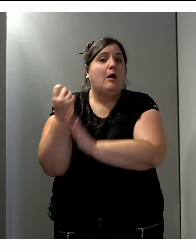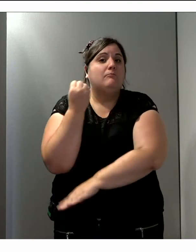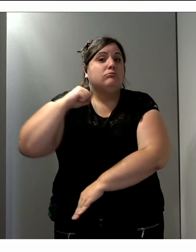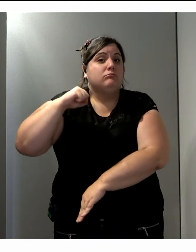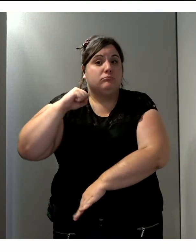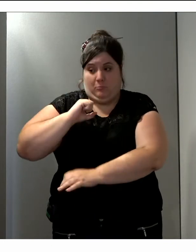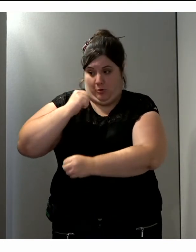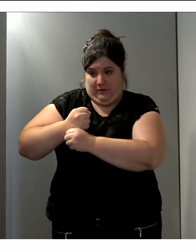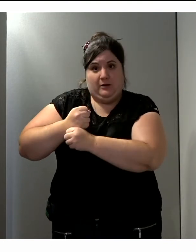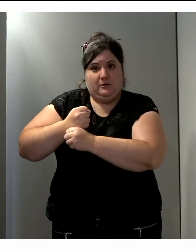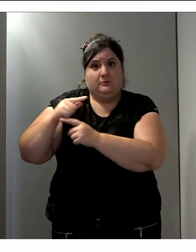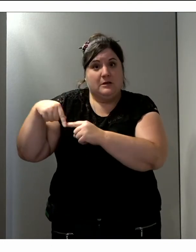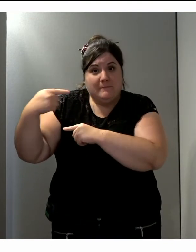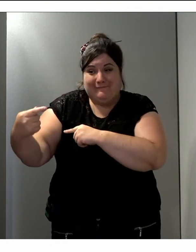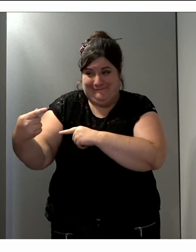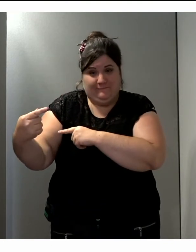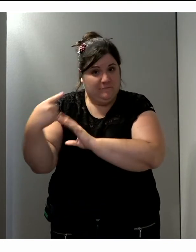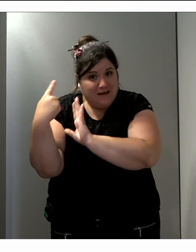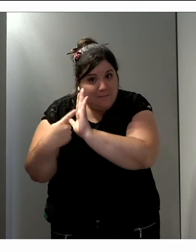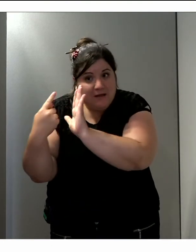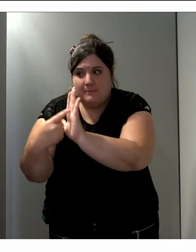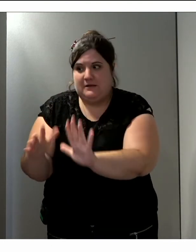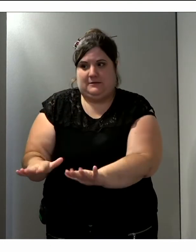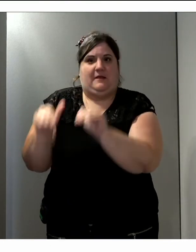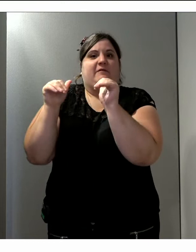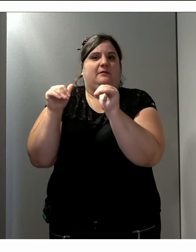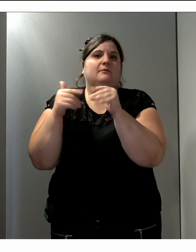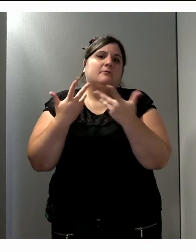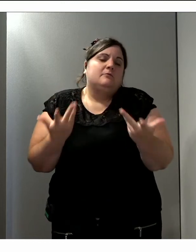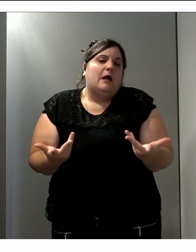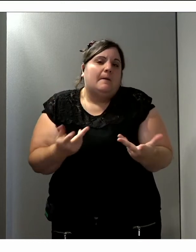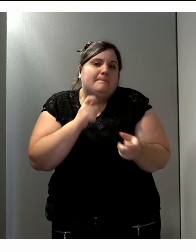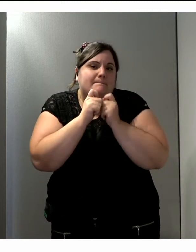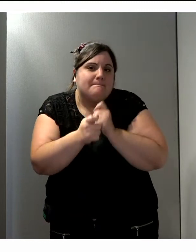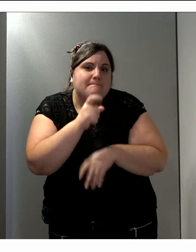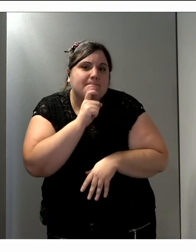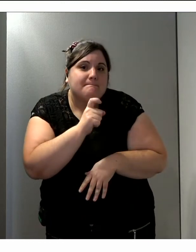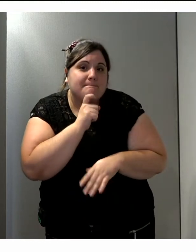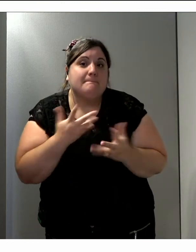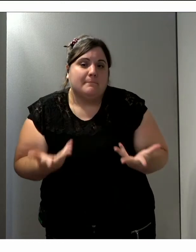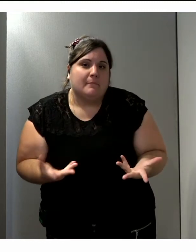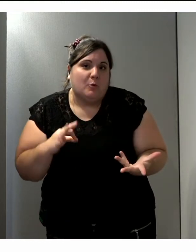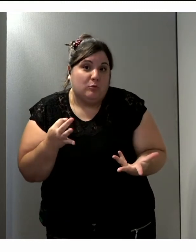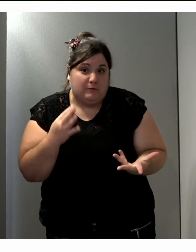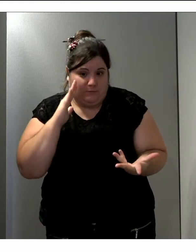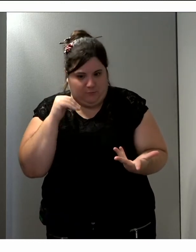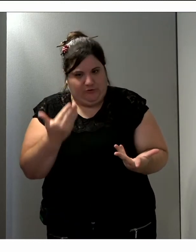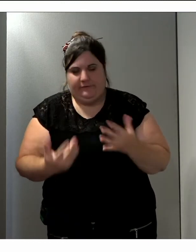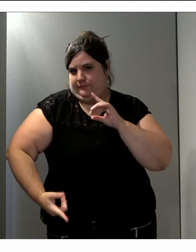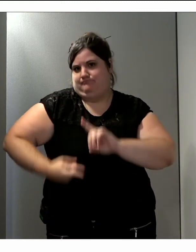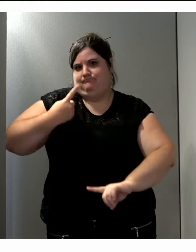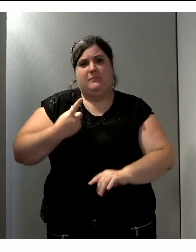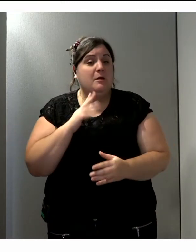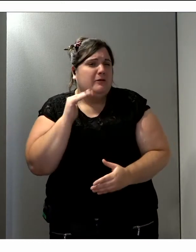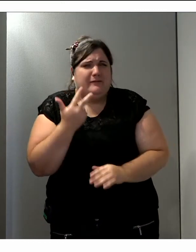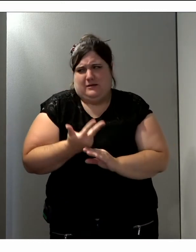ça depuis tout à l'heure, mais c'est quelque chose qui est absolument essentiel. Et c'est bien sur ce constat qu'a été créé, il y a un peu moins de 3 ans, une